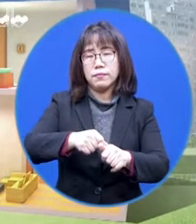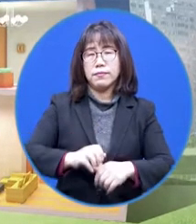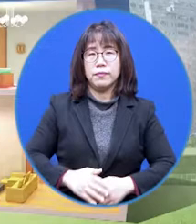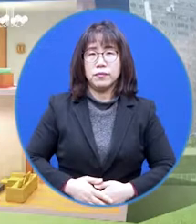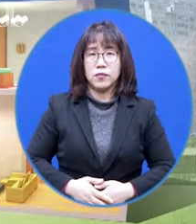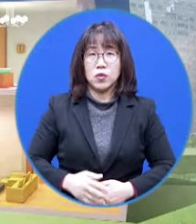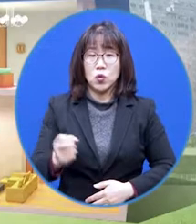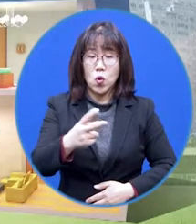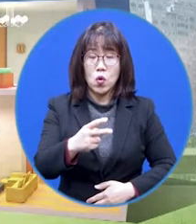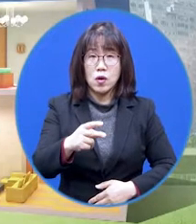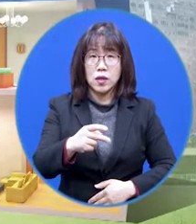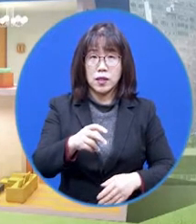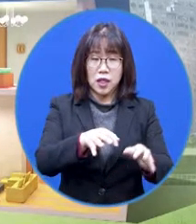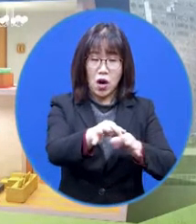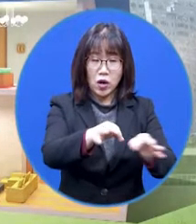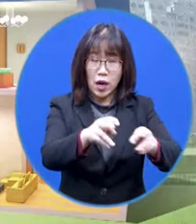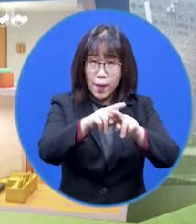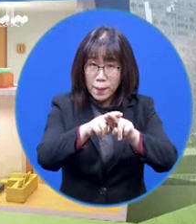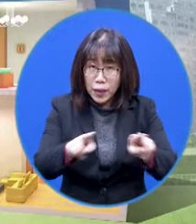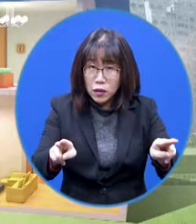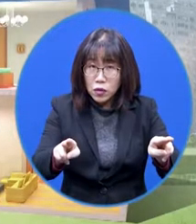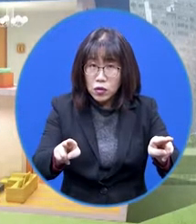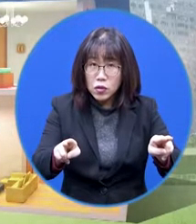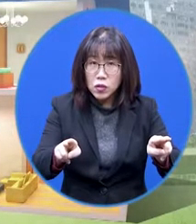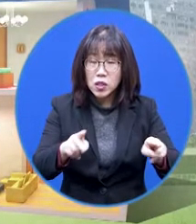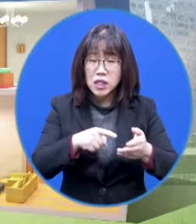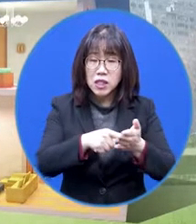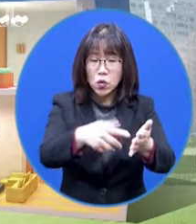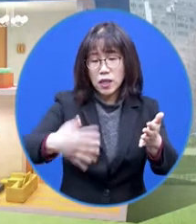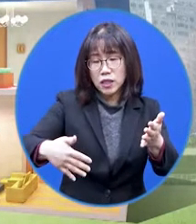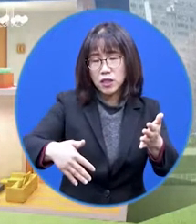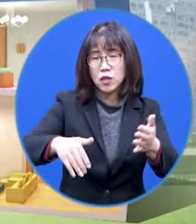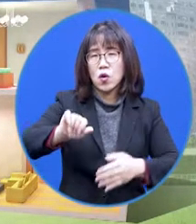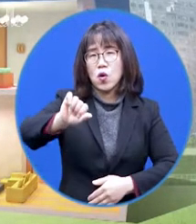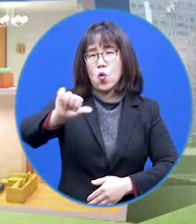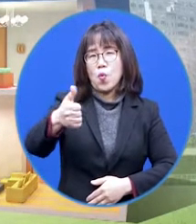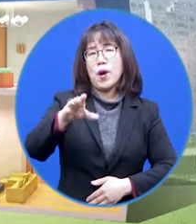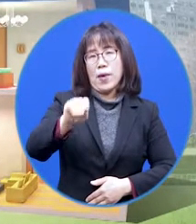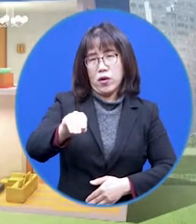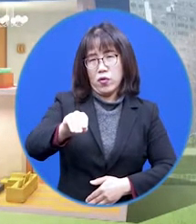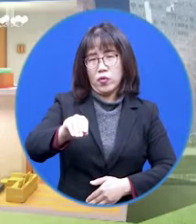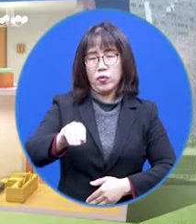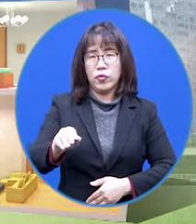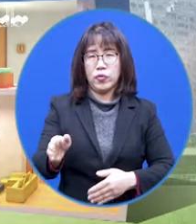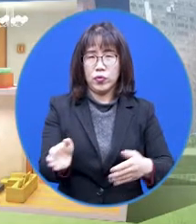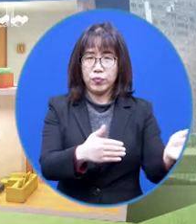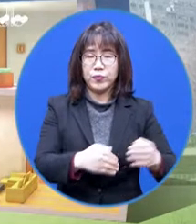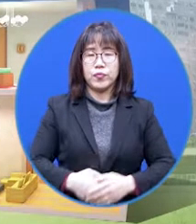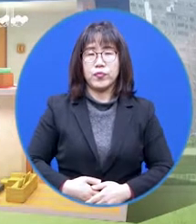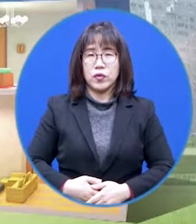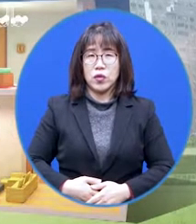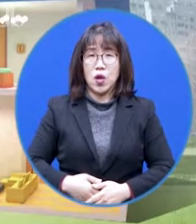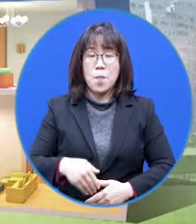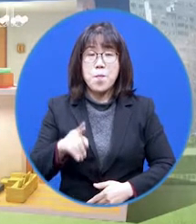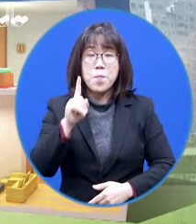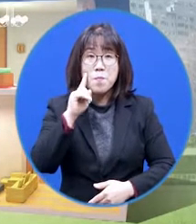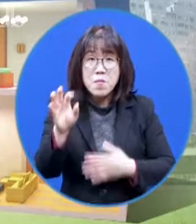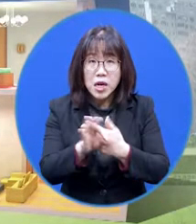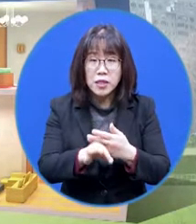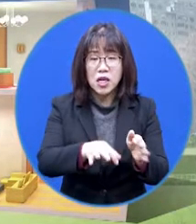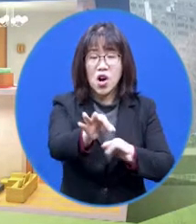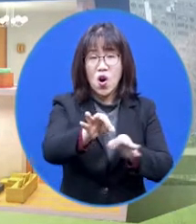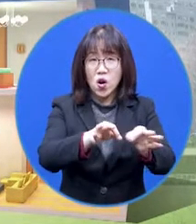과태료가 부과되며 거래 해제가 됐음에도 신고하지 않을 경우 500만 원 이하의 과태료가 부과됩니다.